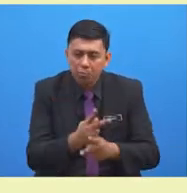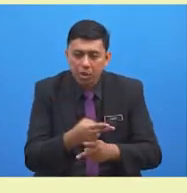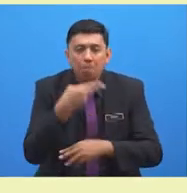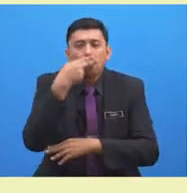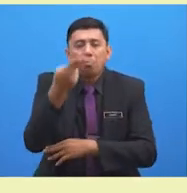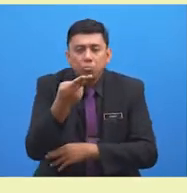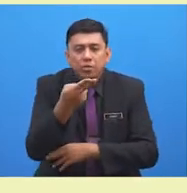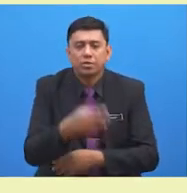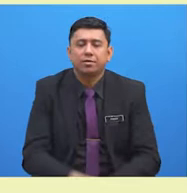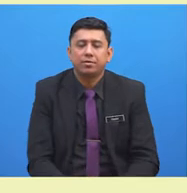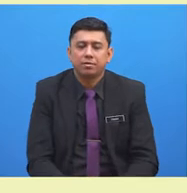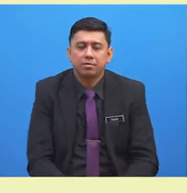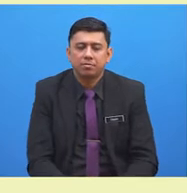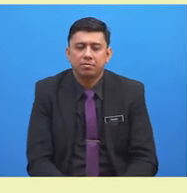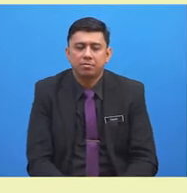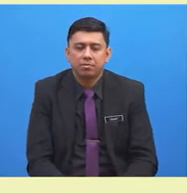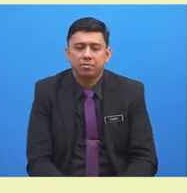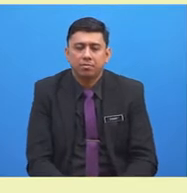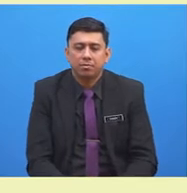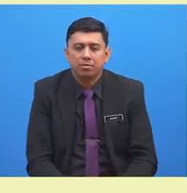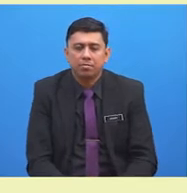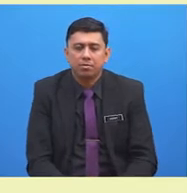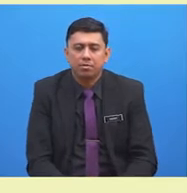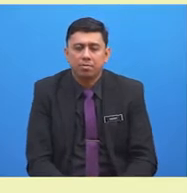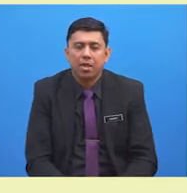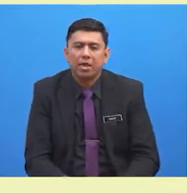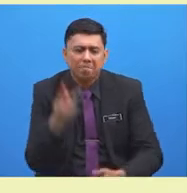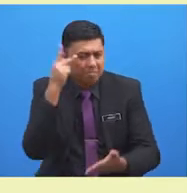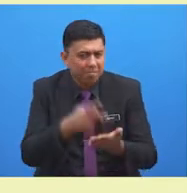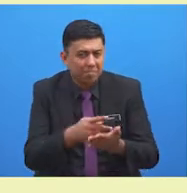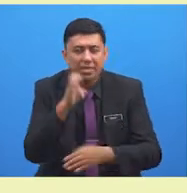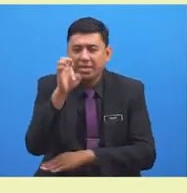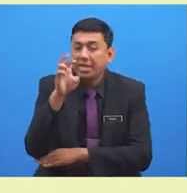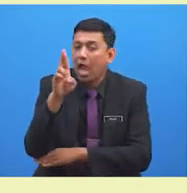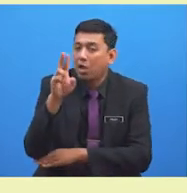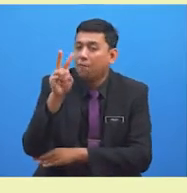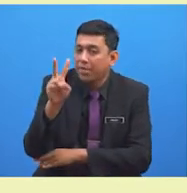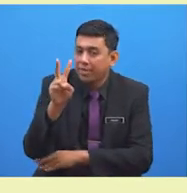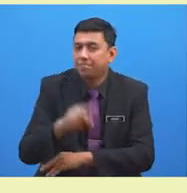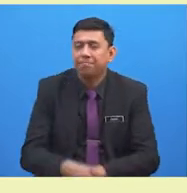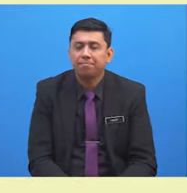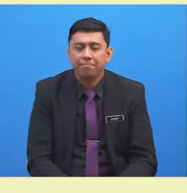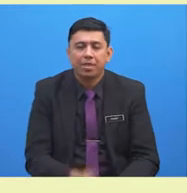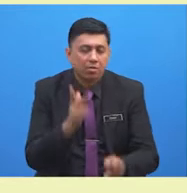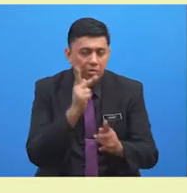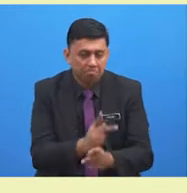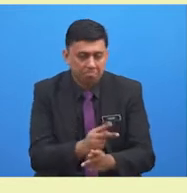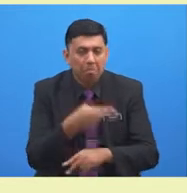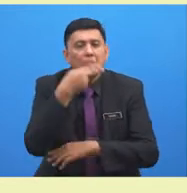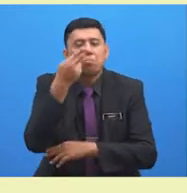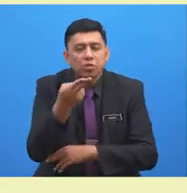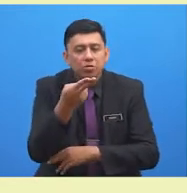ERV. Simpanan hembusan pula merupakan isi padu maksima udara yang boleh